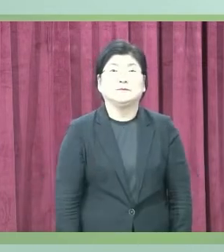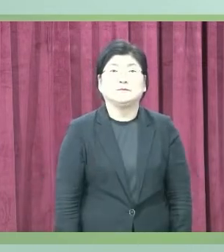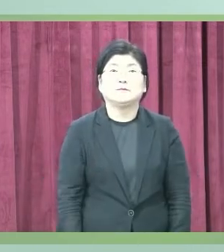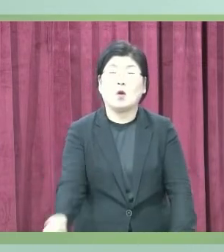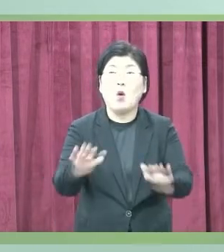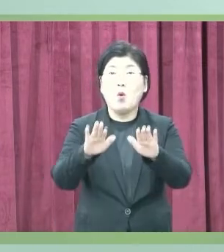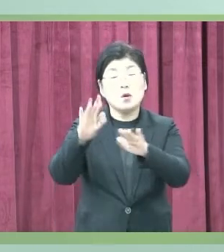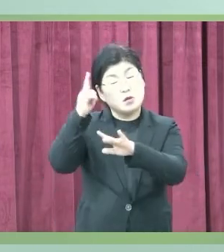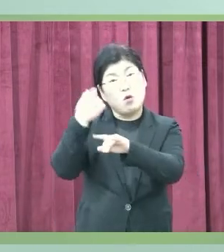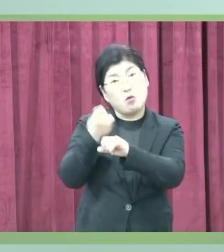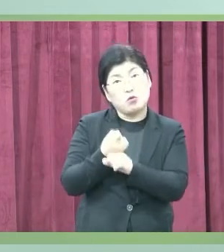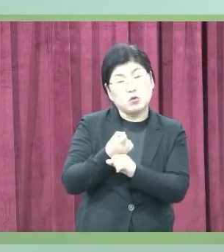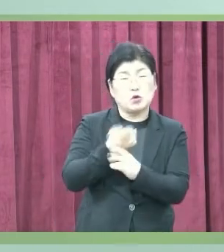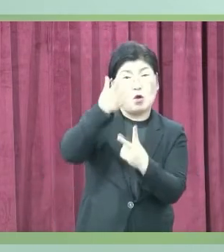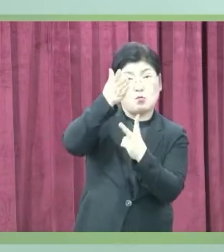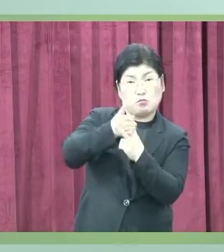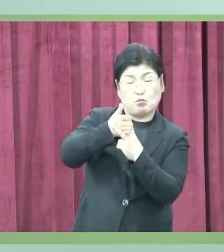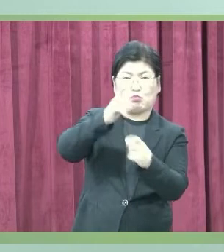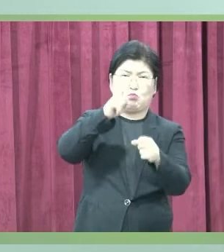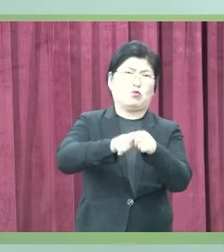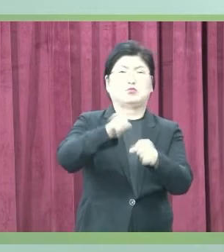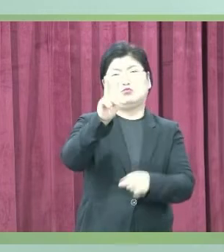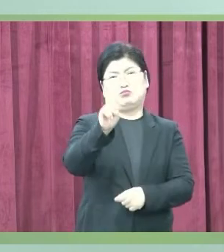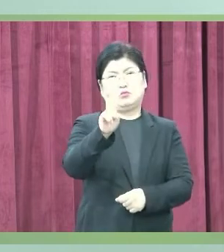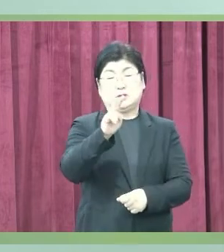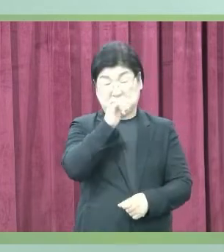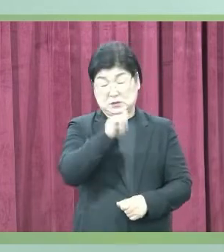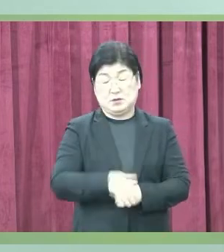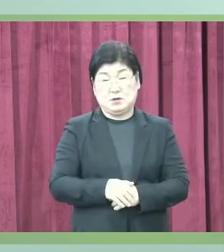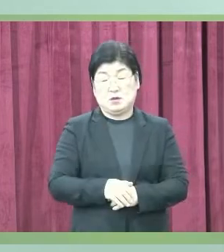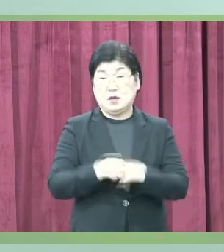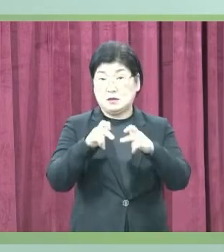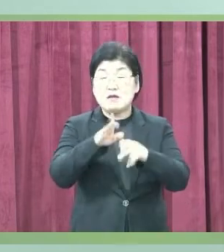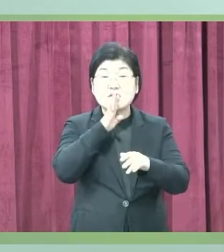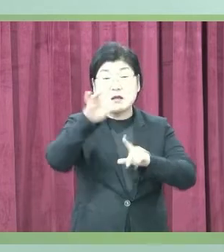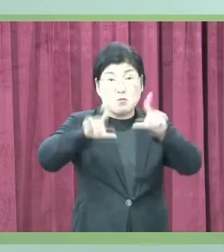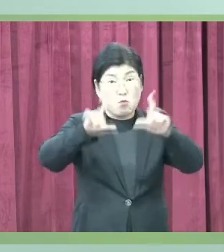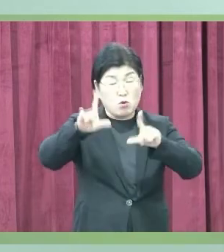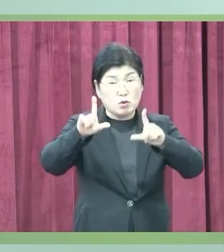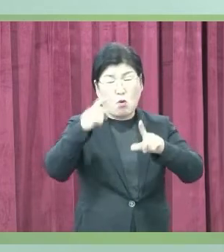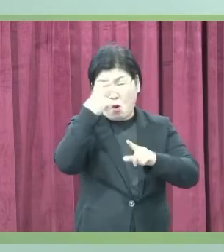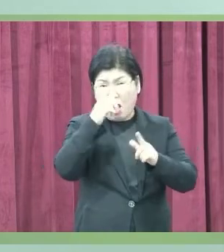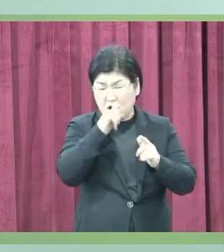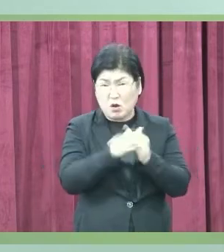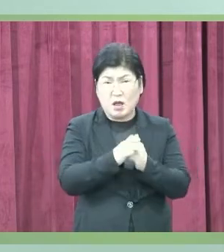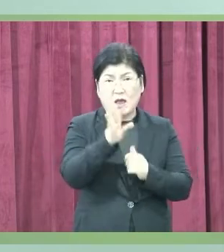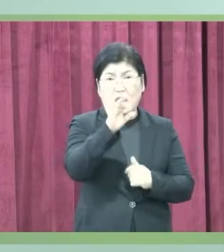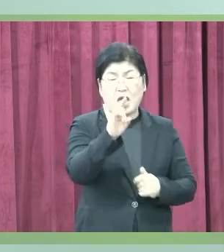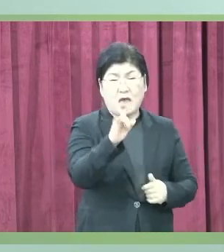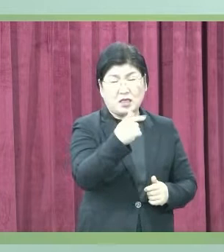본 연구는 크게 두 가지 목적하에 실행되었습니다. 첫 번째는 장애인 실태조사를 기반으로 앤더슨 모형을